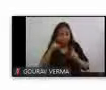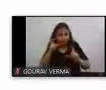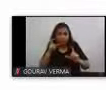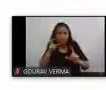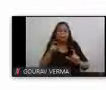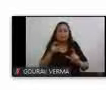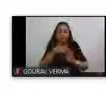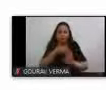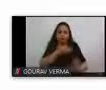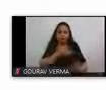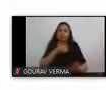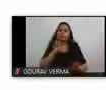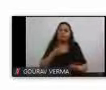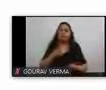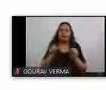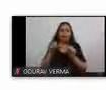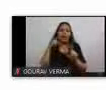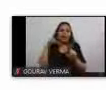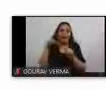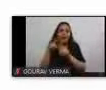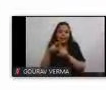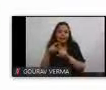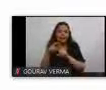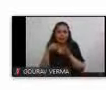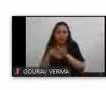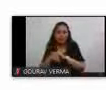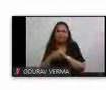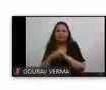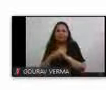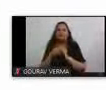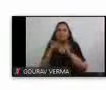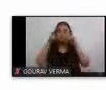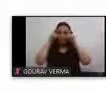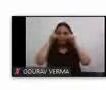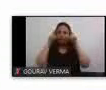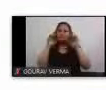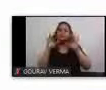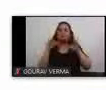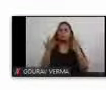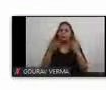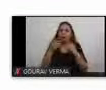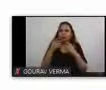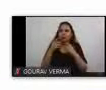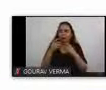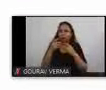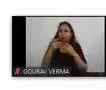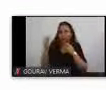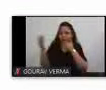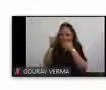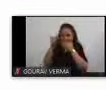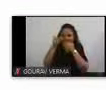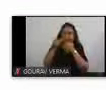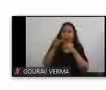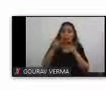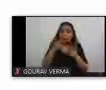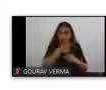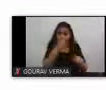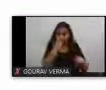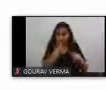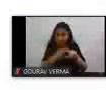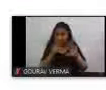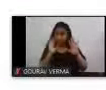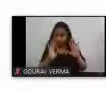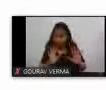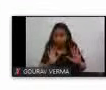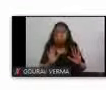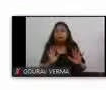करना पड़ेगा, और इफ ड्यूरिंग अर्ली आइडेंटिफिकेशन आपको लगता है इसको ऑप्टिकल एड यूज होगा, सो इट्स ओनली आफ्टर यूजिंग